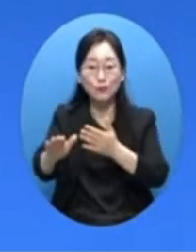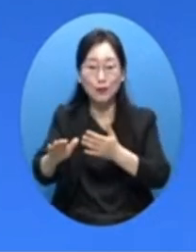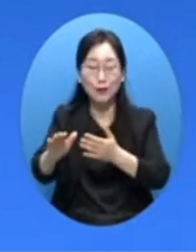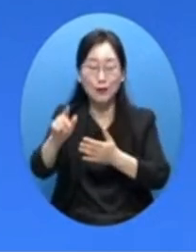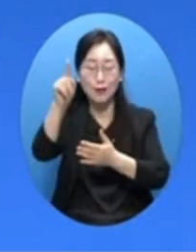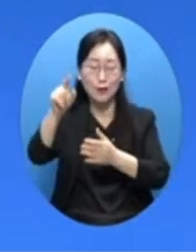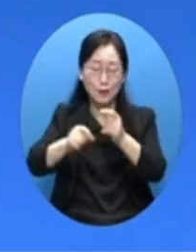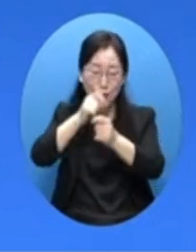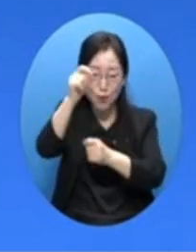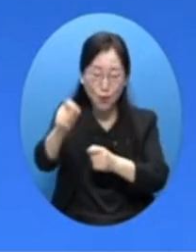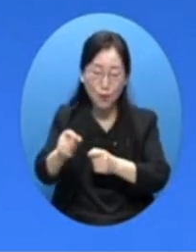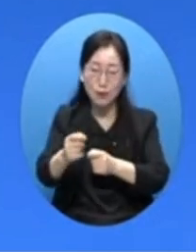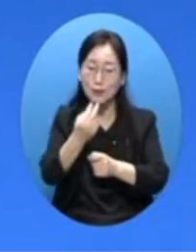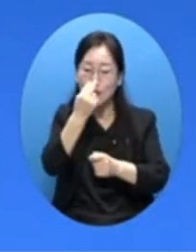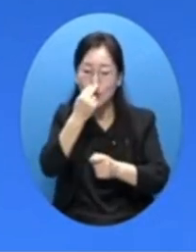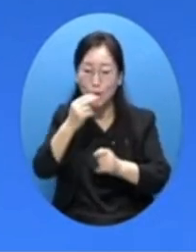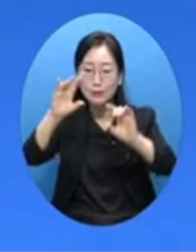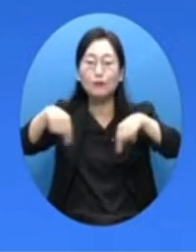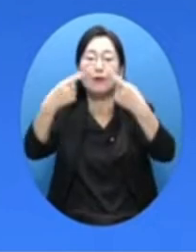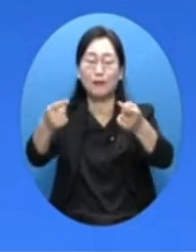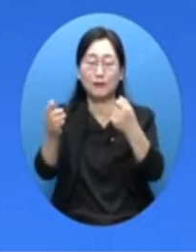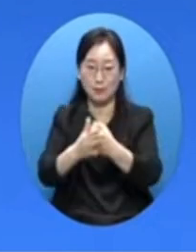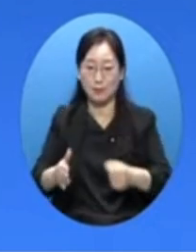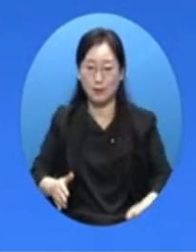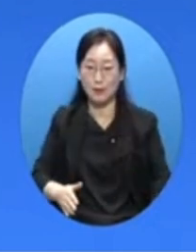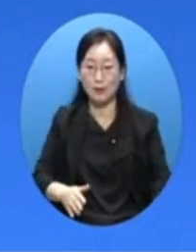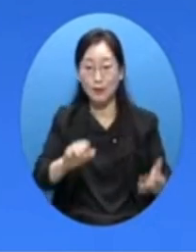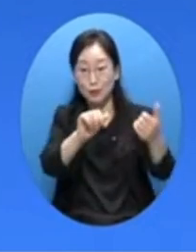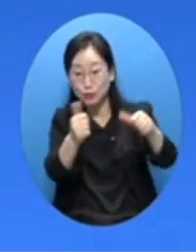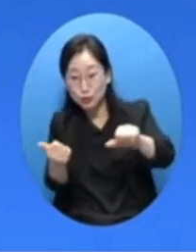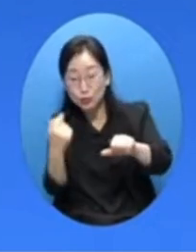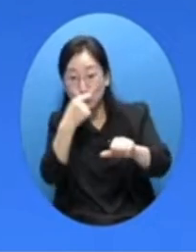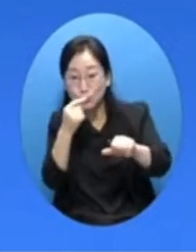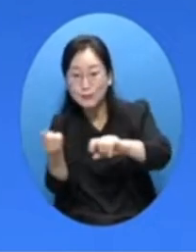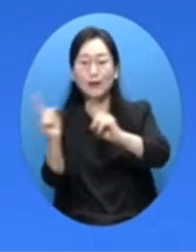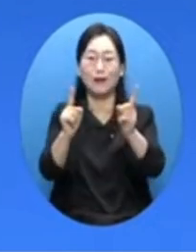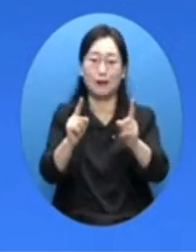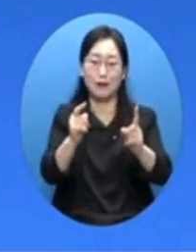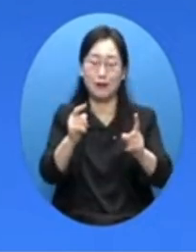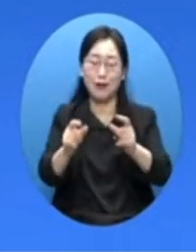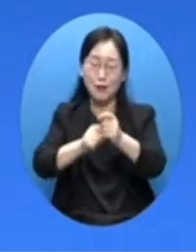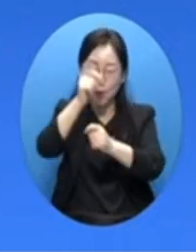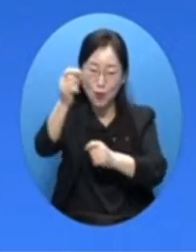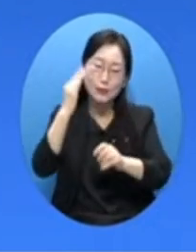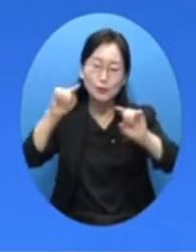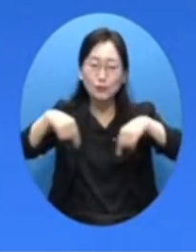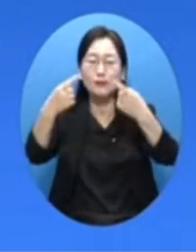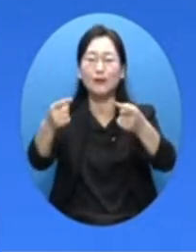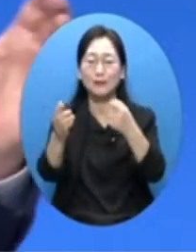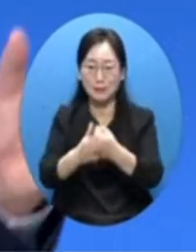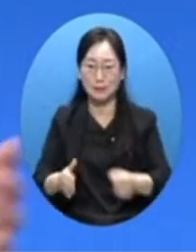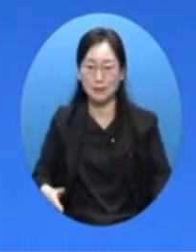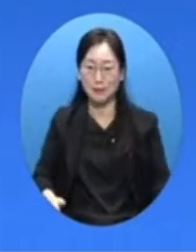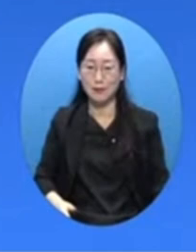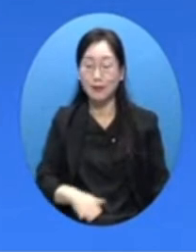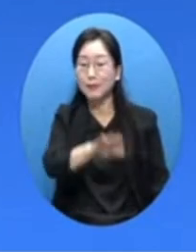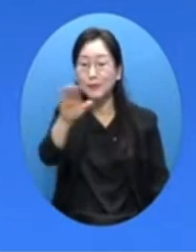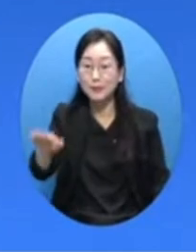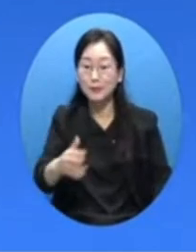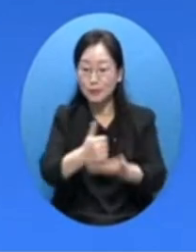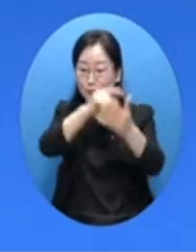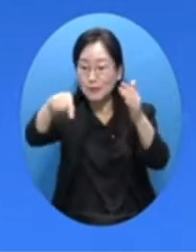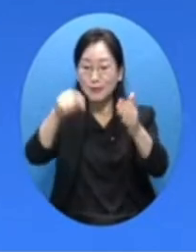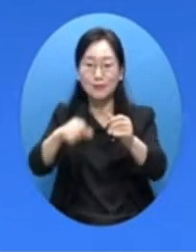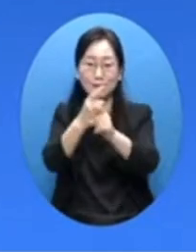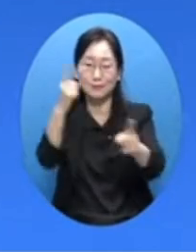살아가는 영생의 축복을 받게 되는 것입니다. 죽는 순간 다시 살아나는 것입니다. 영생의 세계로 들어가는 것입니다. 그러므로 우리가 주님에서